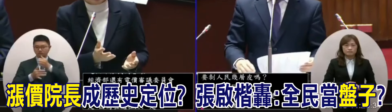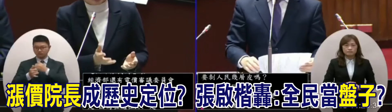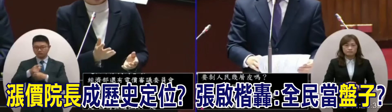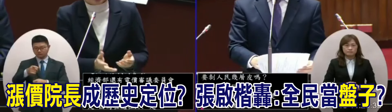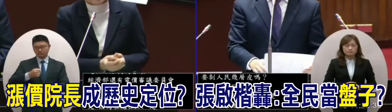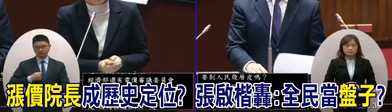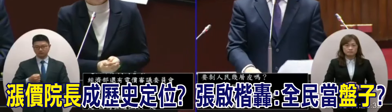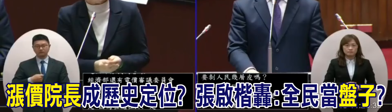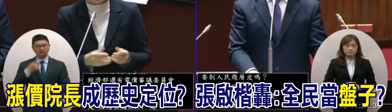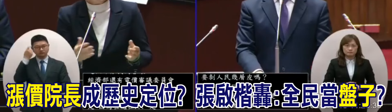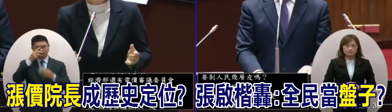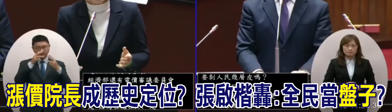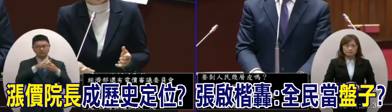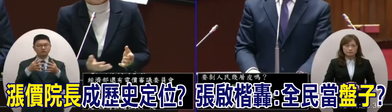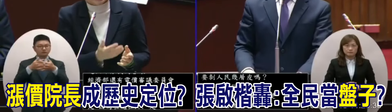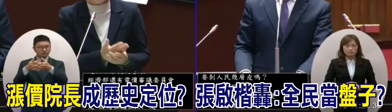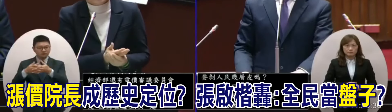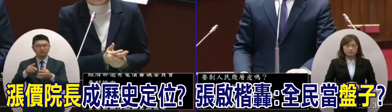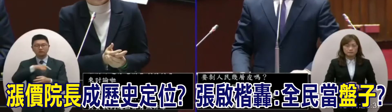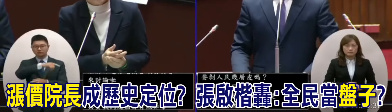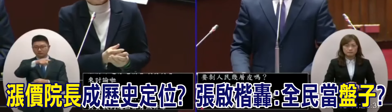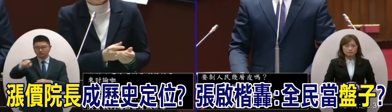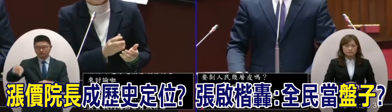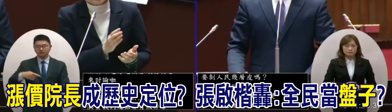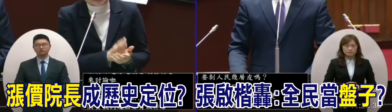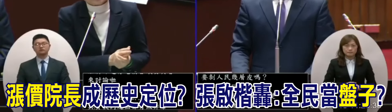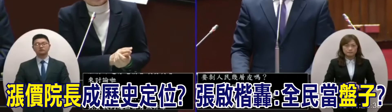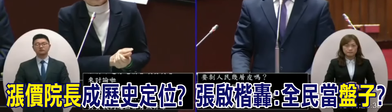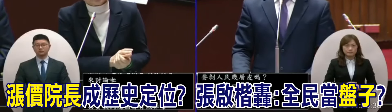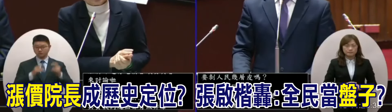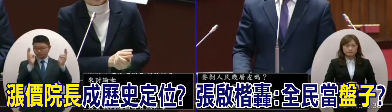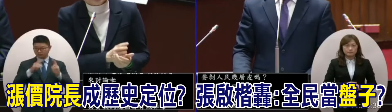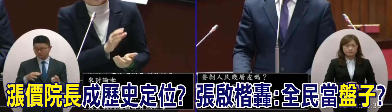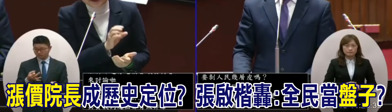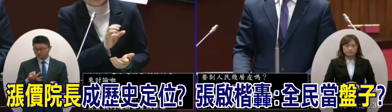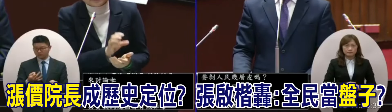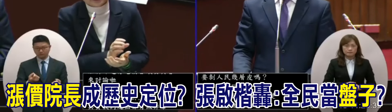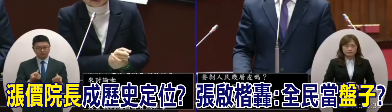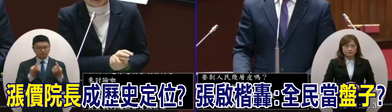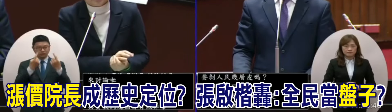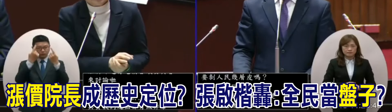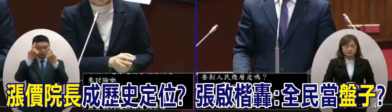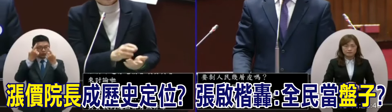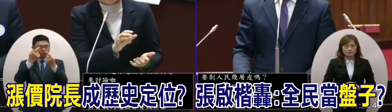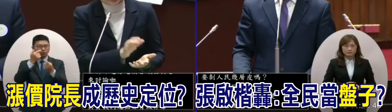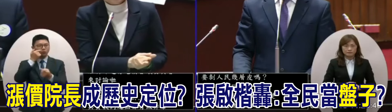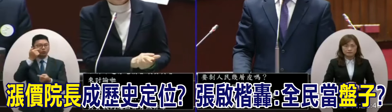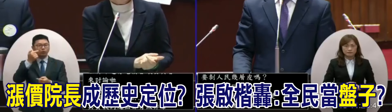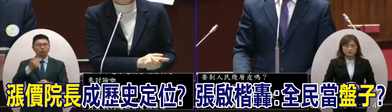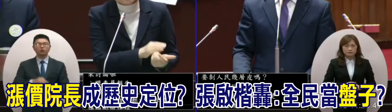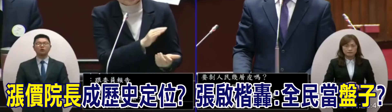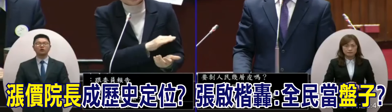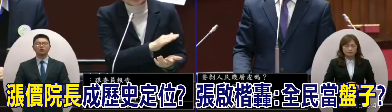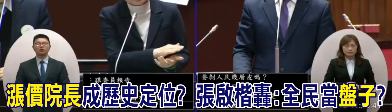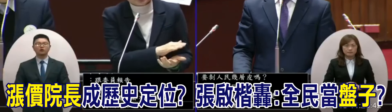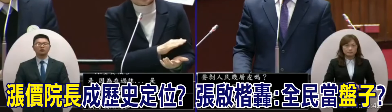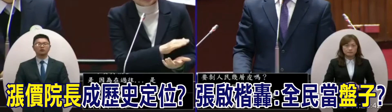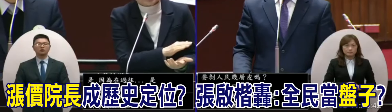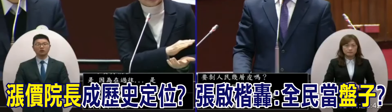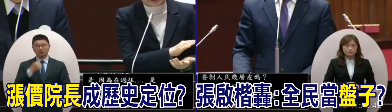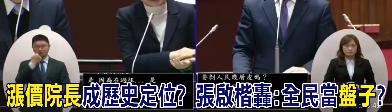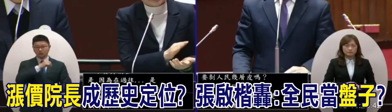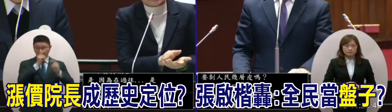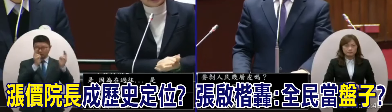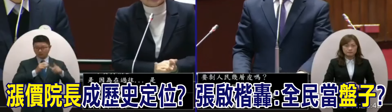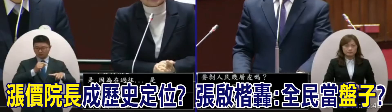欧美国家他们的这个电费的涨的幅度是非常非常高。那台电一直吸收这